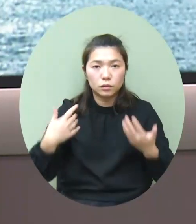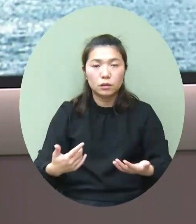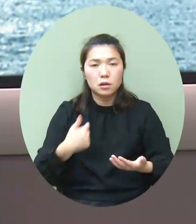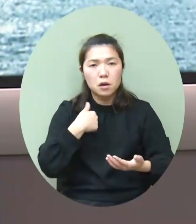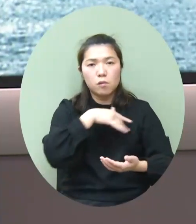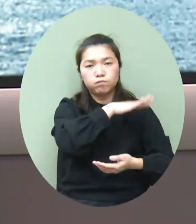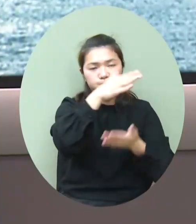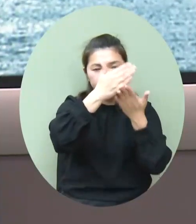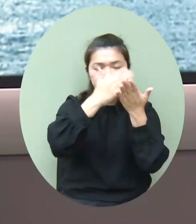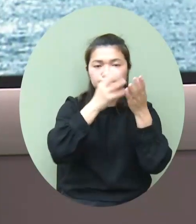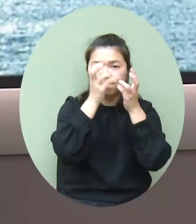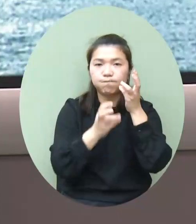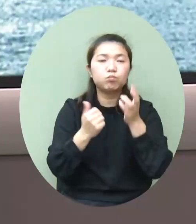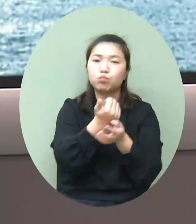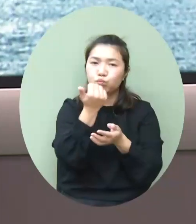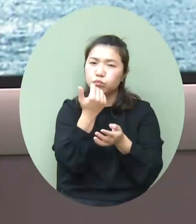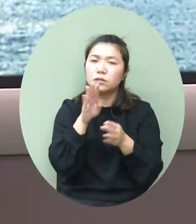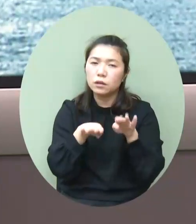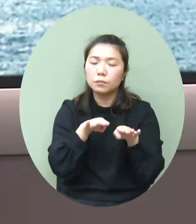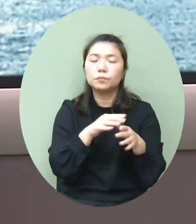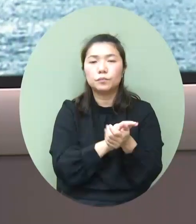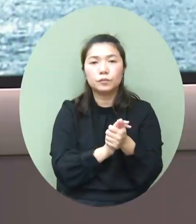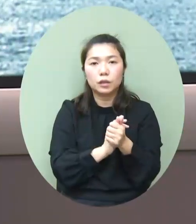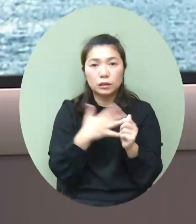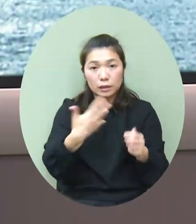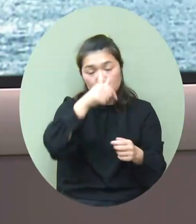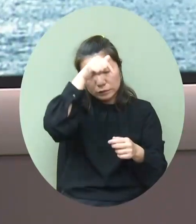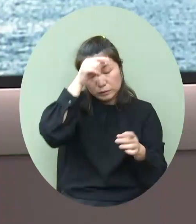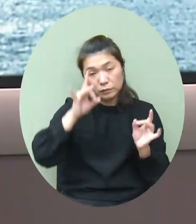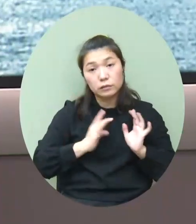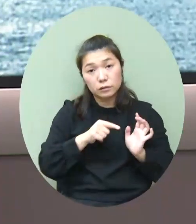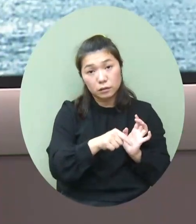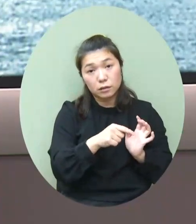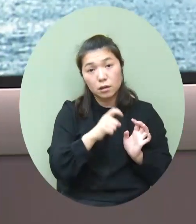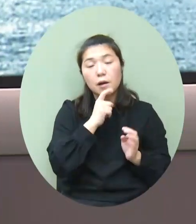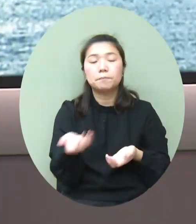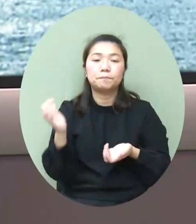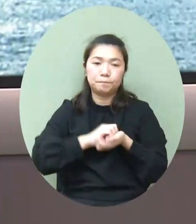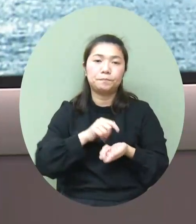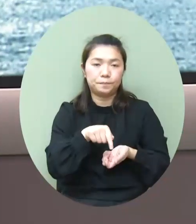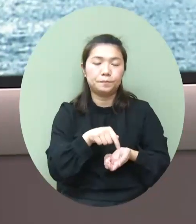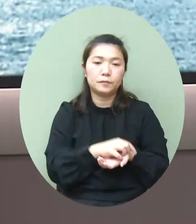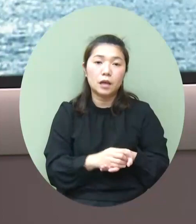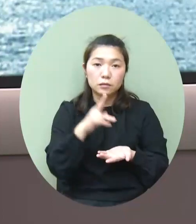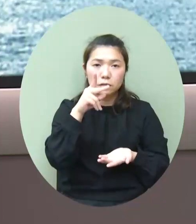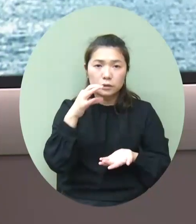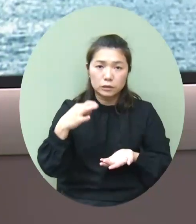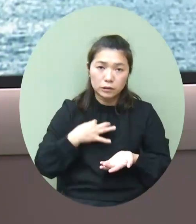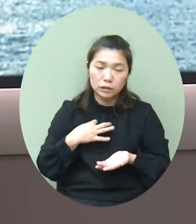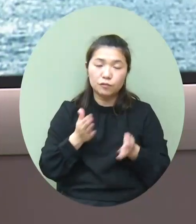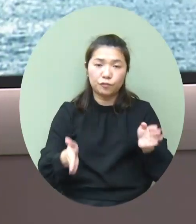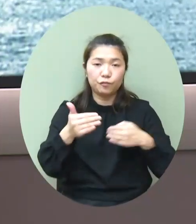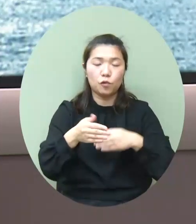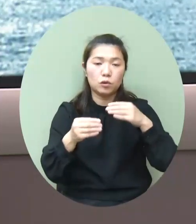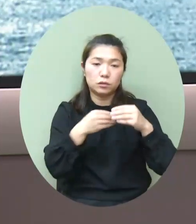他们现在具体的细节跟我们都差不多能敲定，所以私家医院这方面跟我们